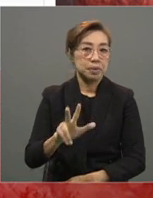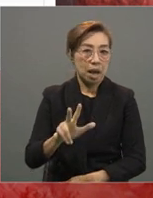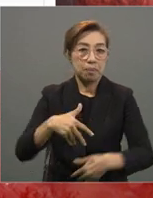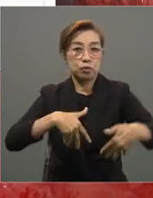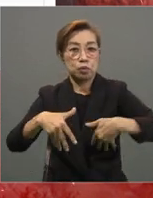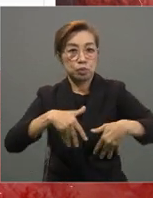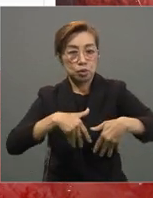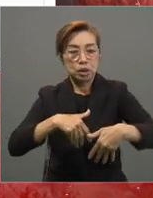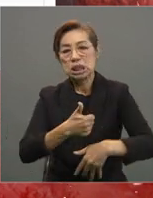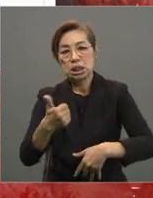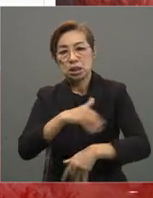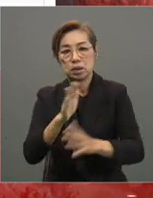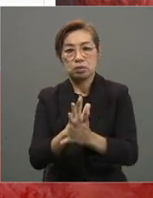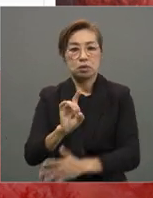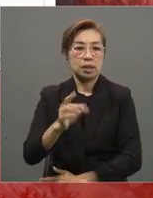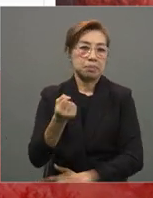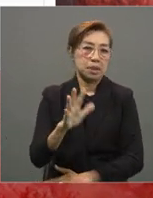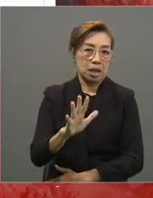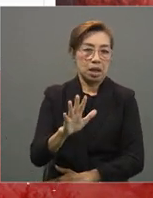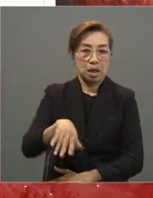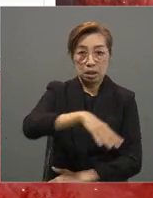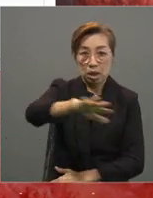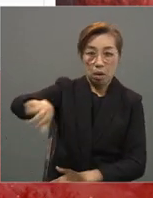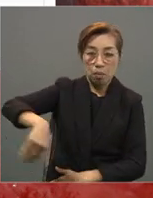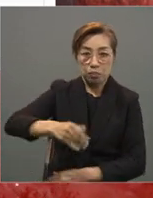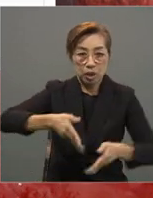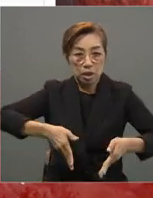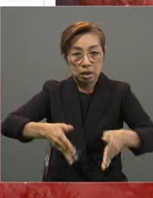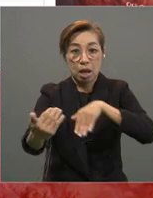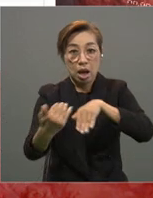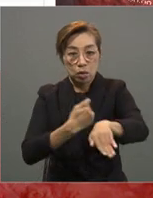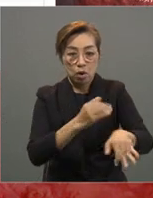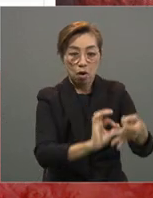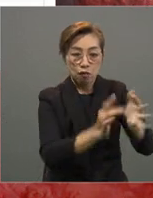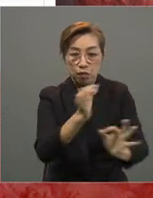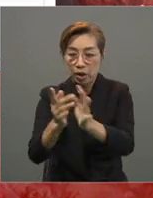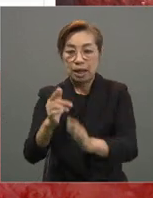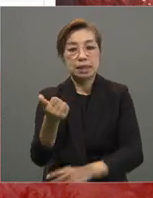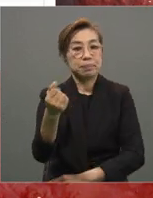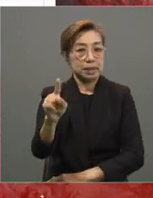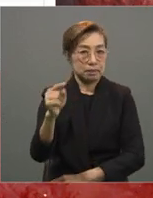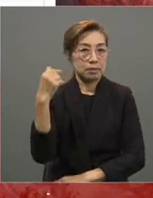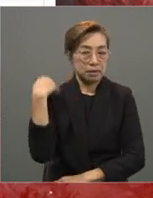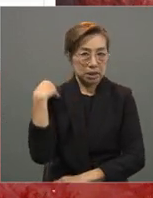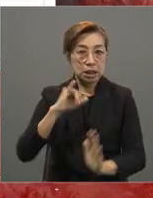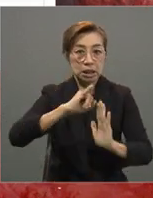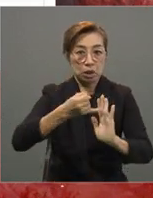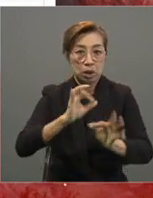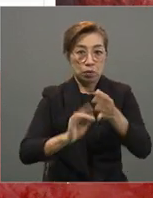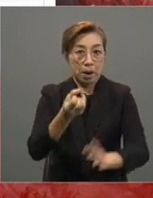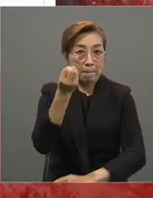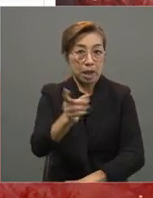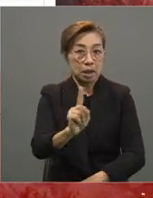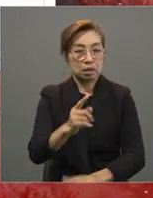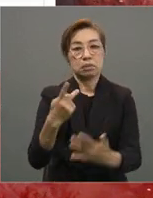ชุมชนและอื่นๆอีก115จุดมีพื้นที่ริมทางหลวงอีก 11จุดค่ะส่วนจังหวัดที่พบจุดความร้อนสูงสุดได้แก่